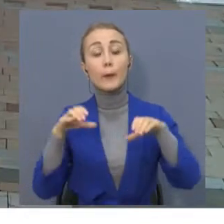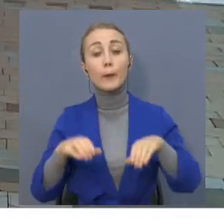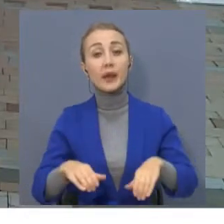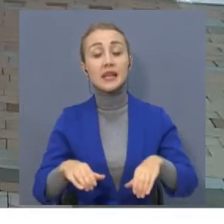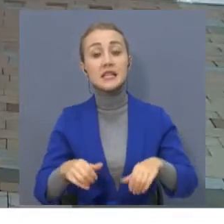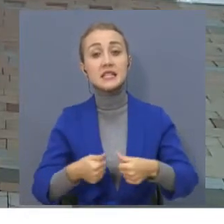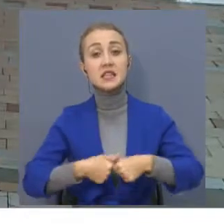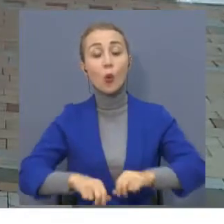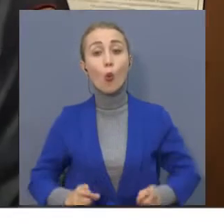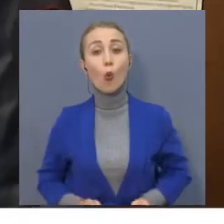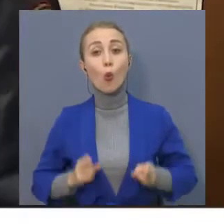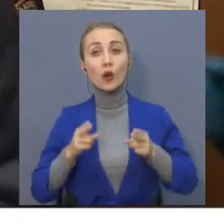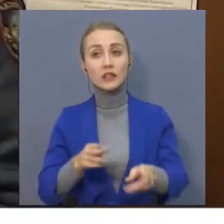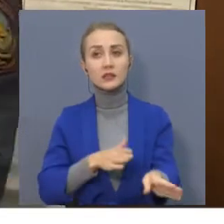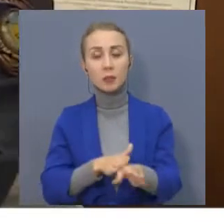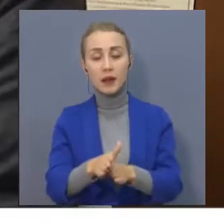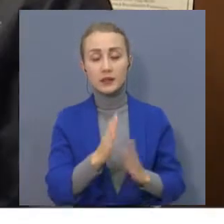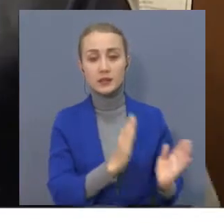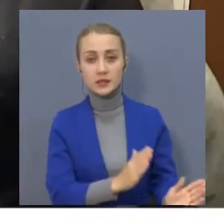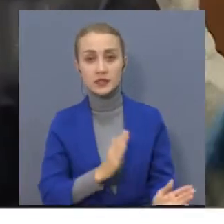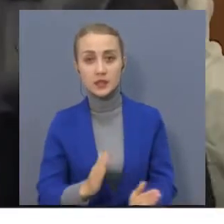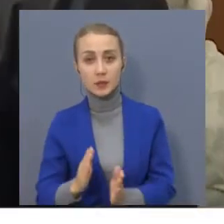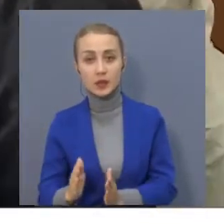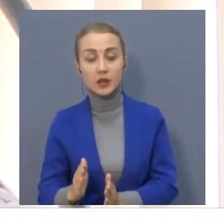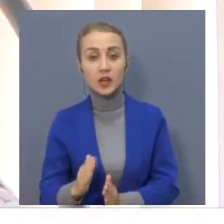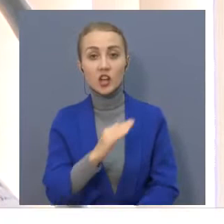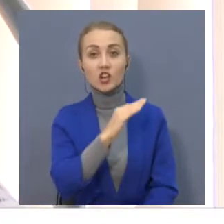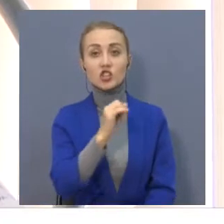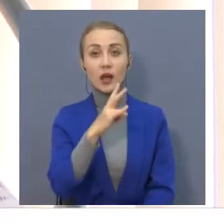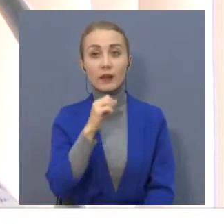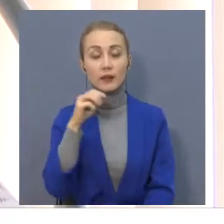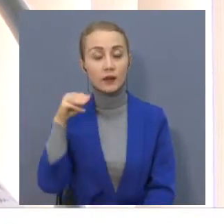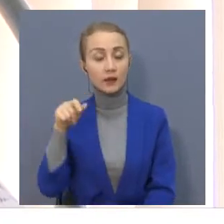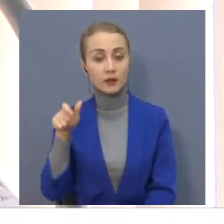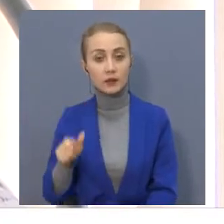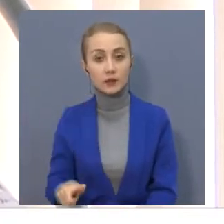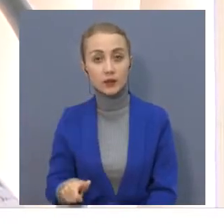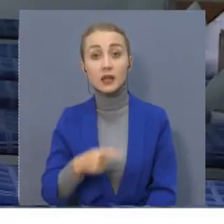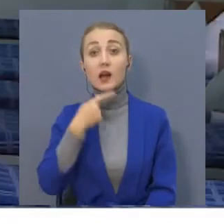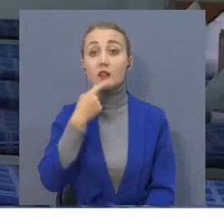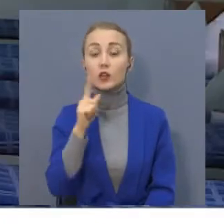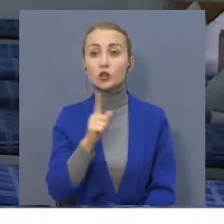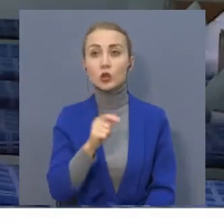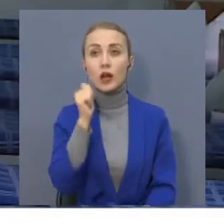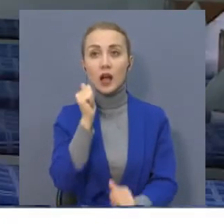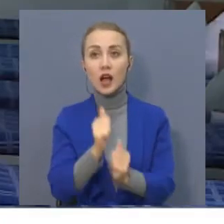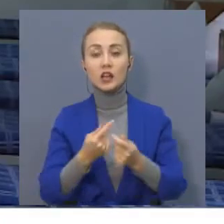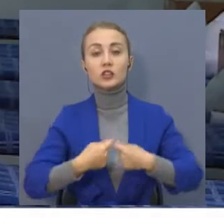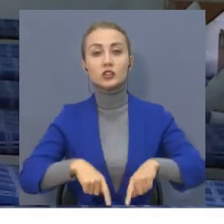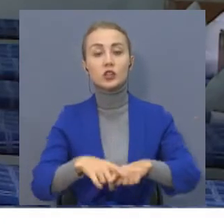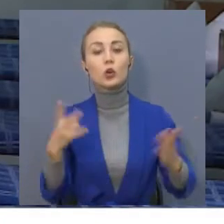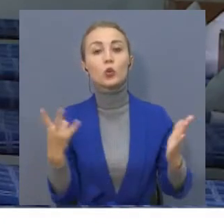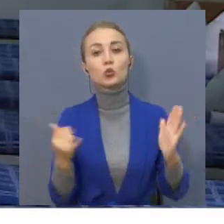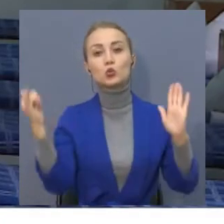кемінде 250-300 бақылау камерасы орнатылуы керек дейді. Айтуынша, қазір де құралақан емеспіз. Оснащенная система